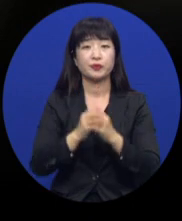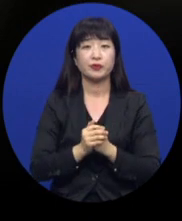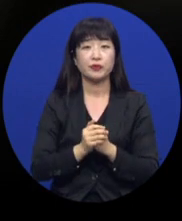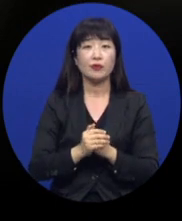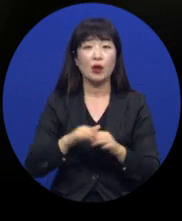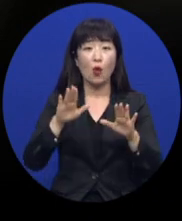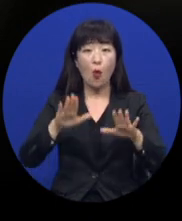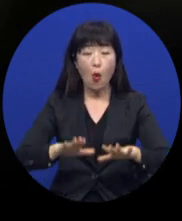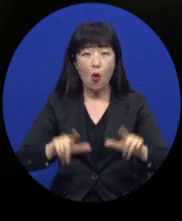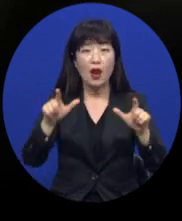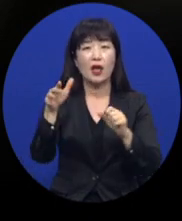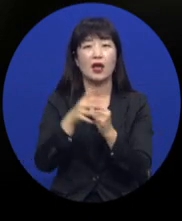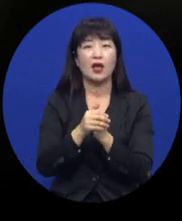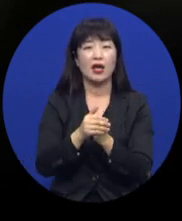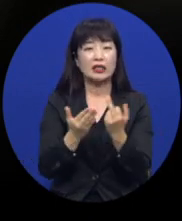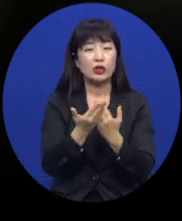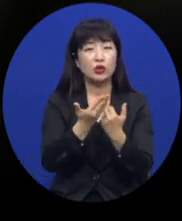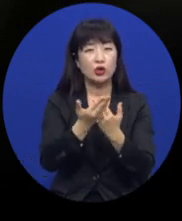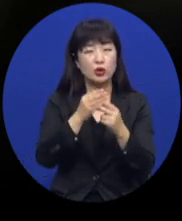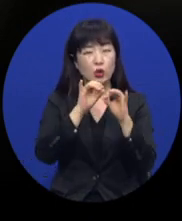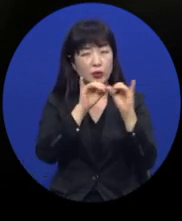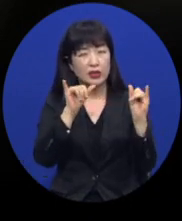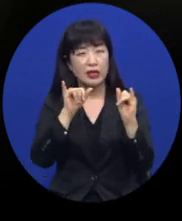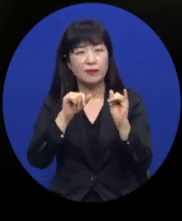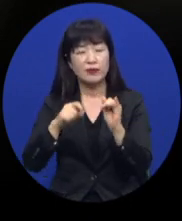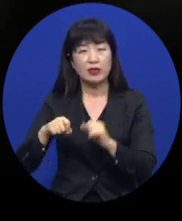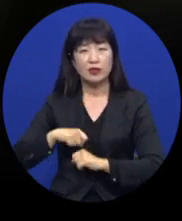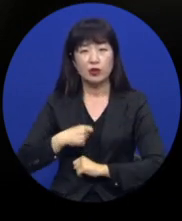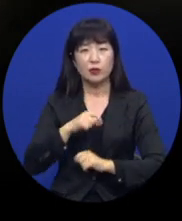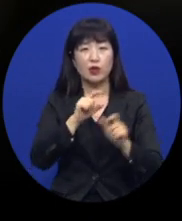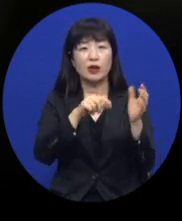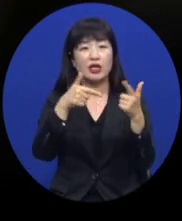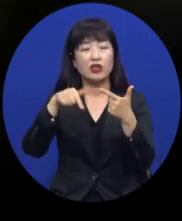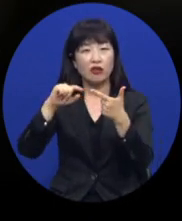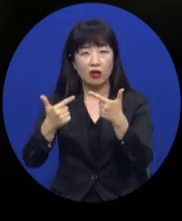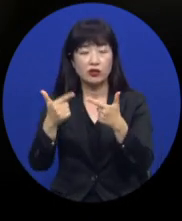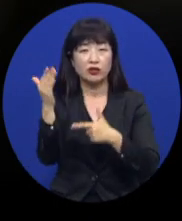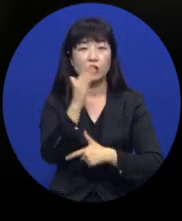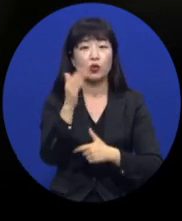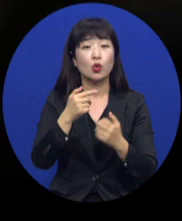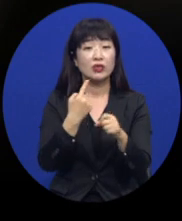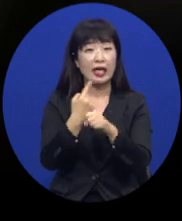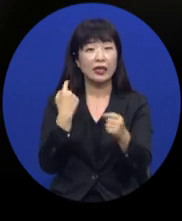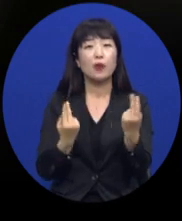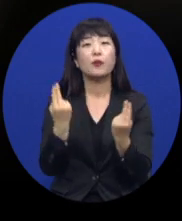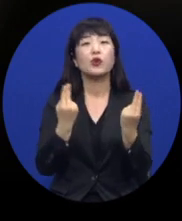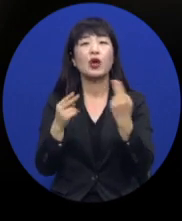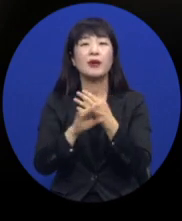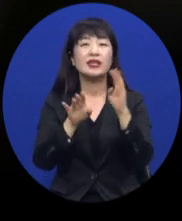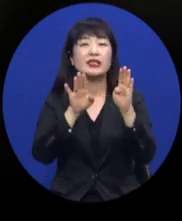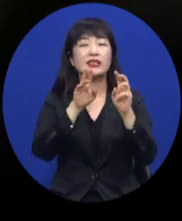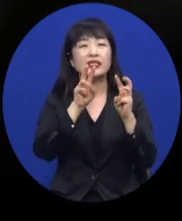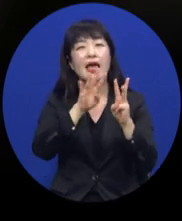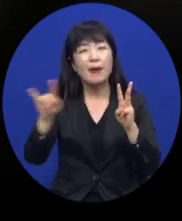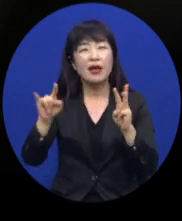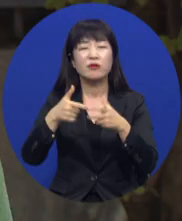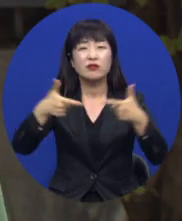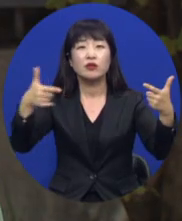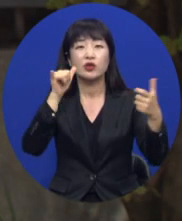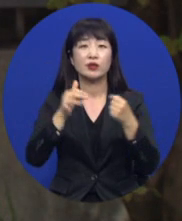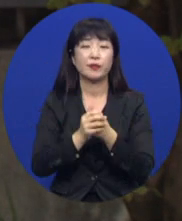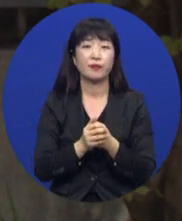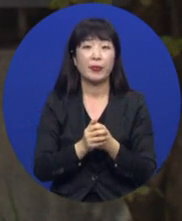올들어 제주지역에 내려진 미세먼지와 초미세먼지 특보는 모두 6권으로 지난해 같은 기간 보다 3배나 늘었습니다